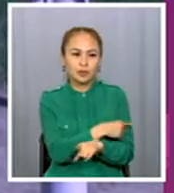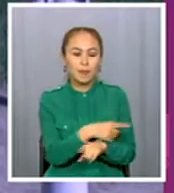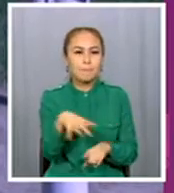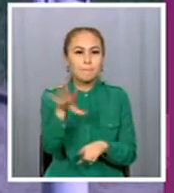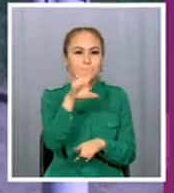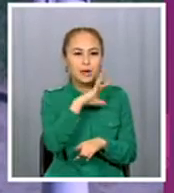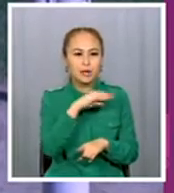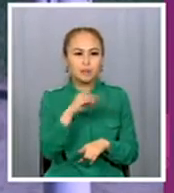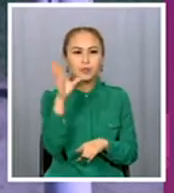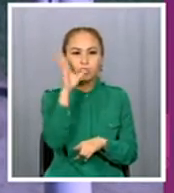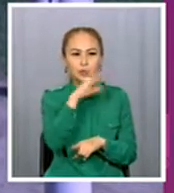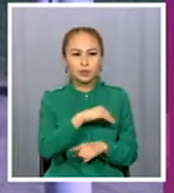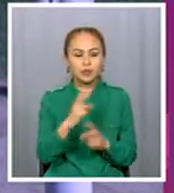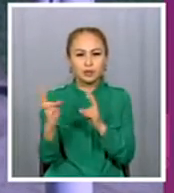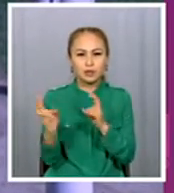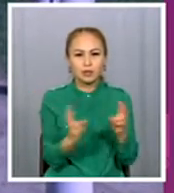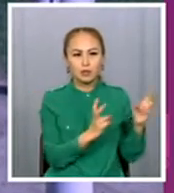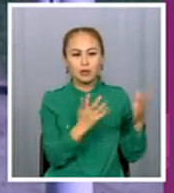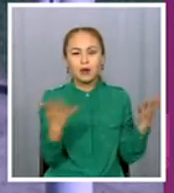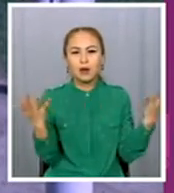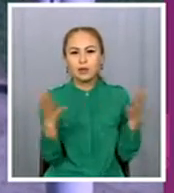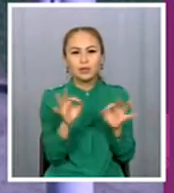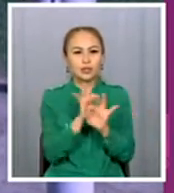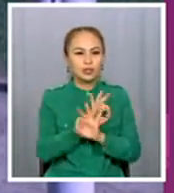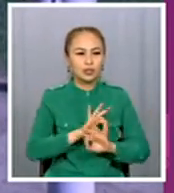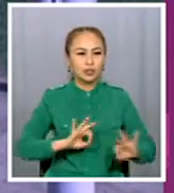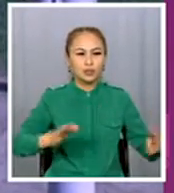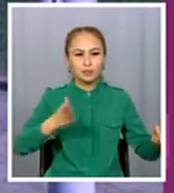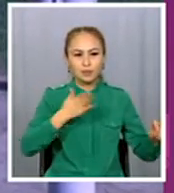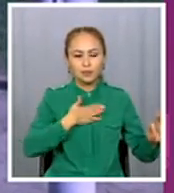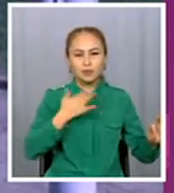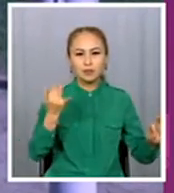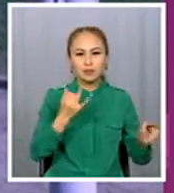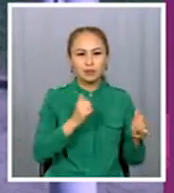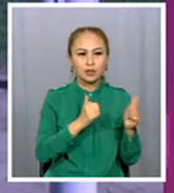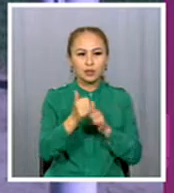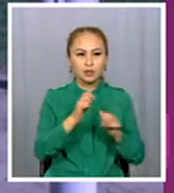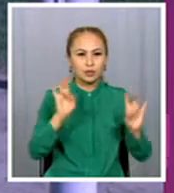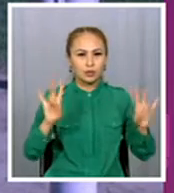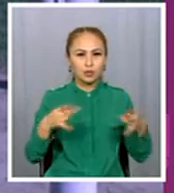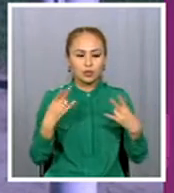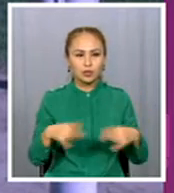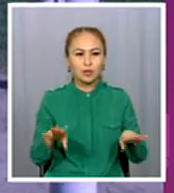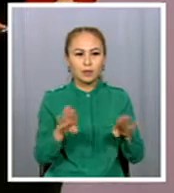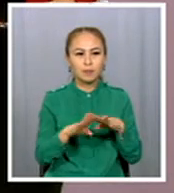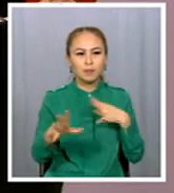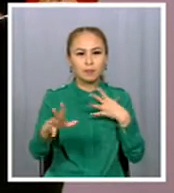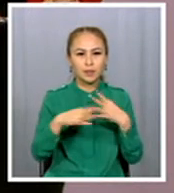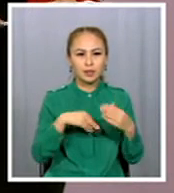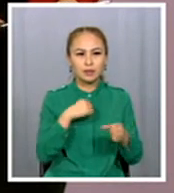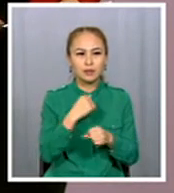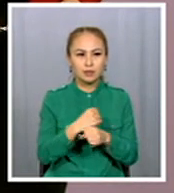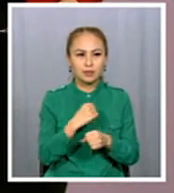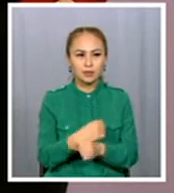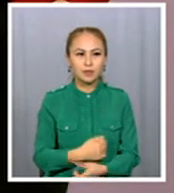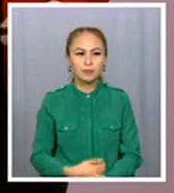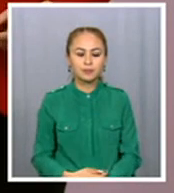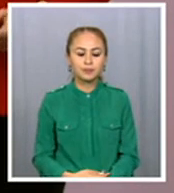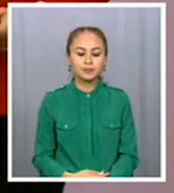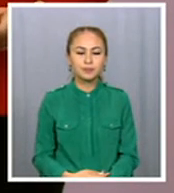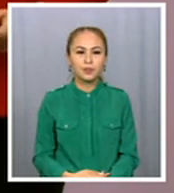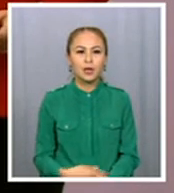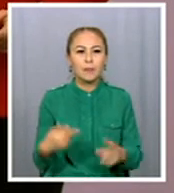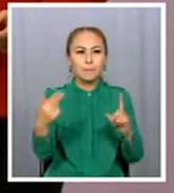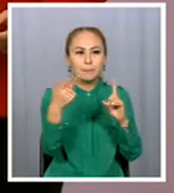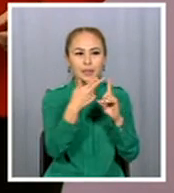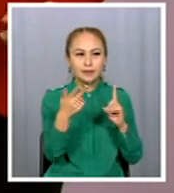Бәрімізді көтереді. Қандай жақсы, бізге кезектесудің керегі жоқ. Бірге дейдеміз. Балалар,